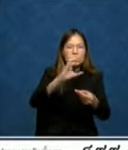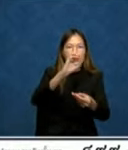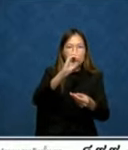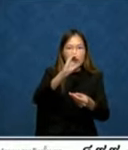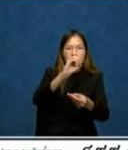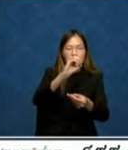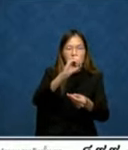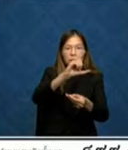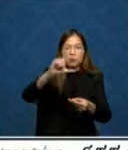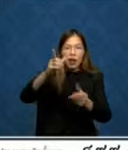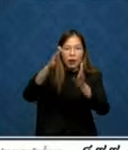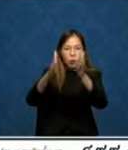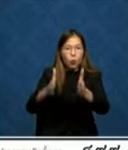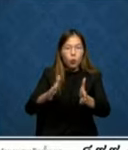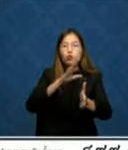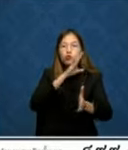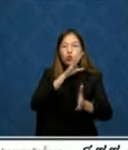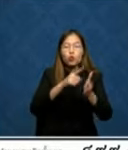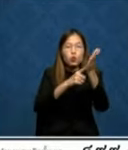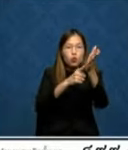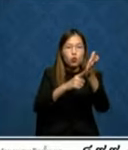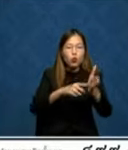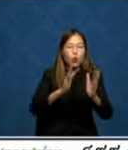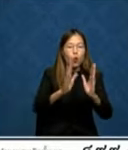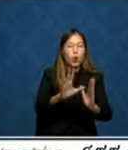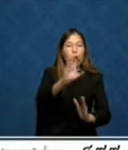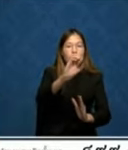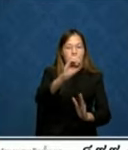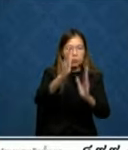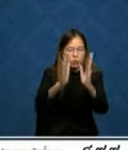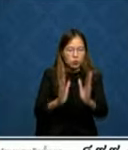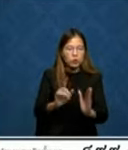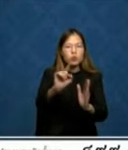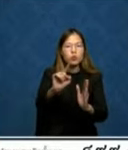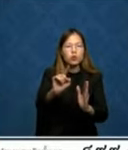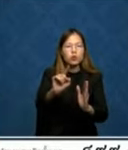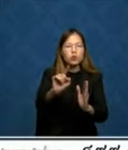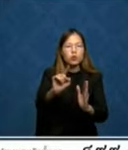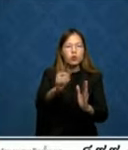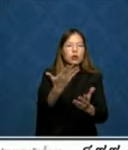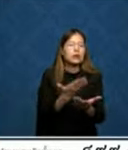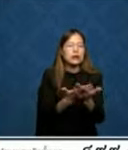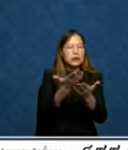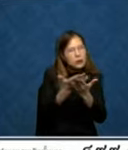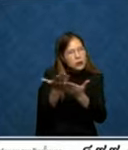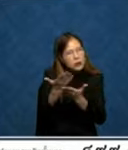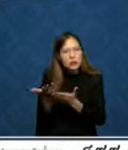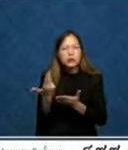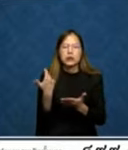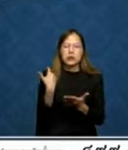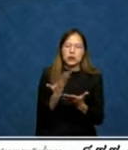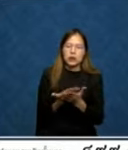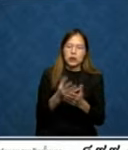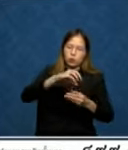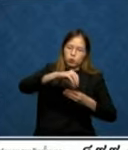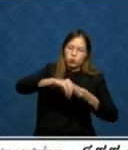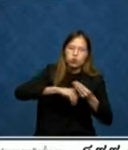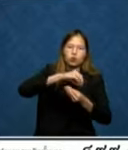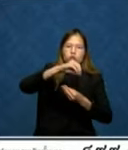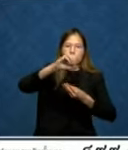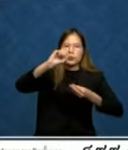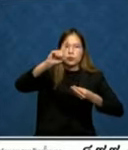นหมายความว่าคน50ล้านคนจะร่วมกันเป็นกลไกของรัฐในการมีกำลังซื้อมีกำลังในการไปหมุนเวียนในเศรษฐ